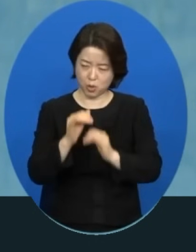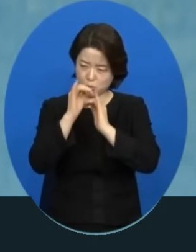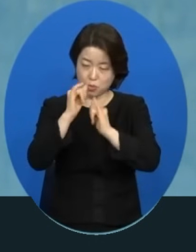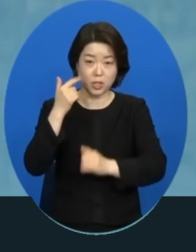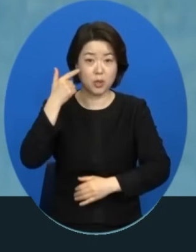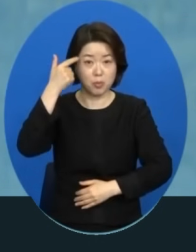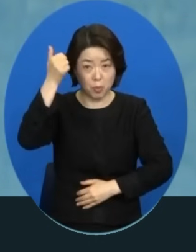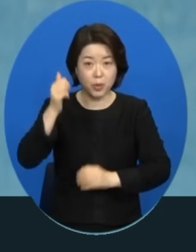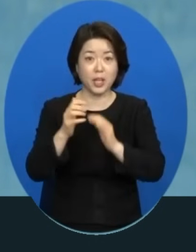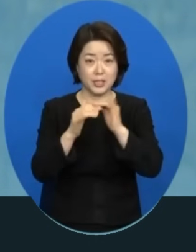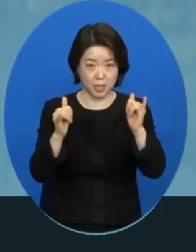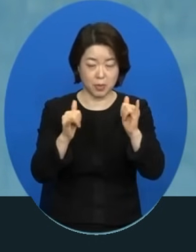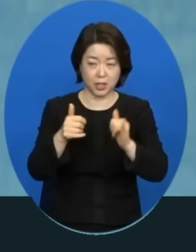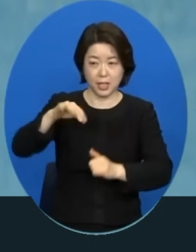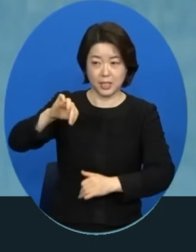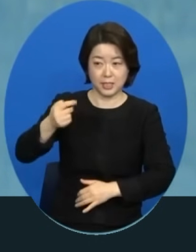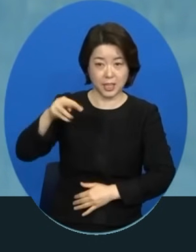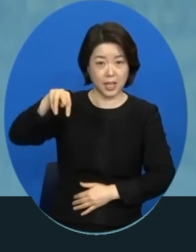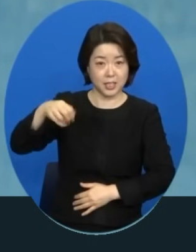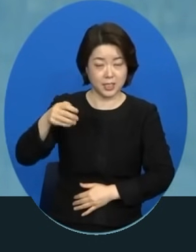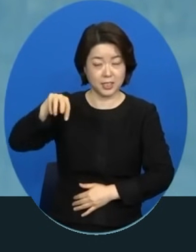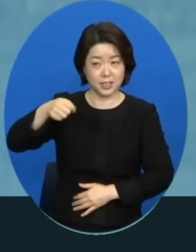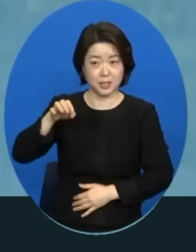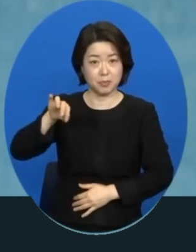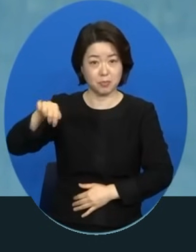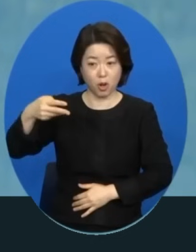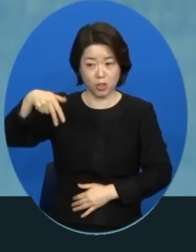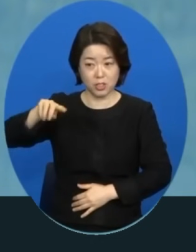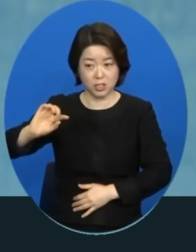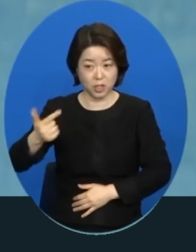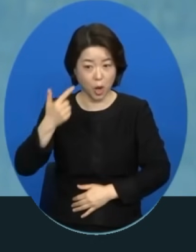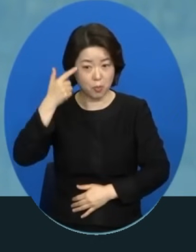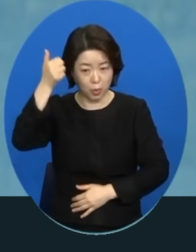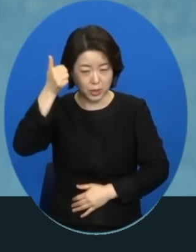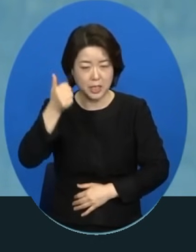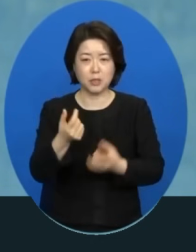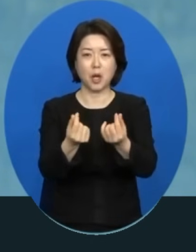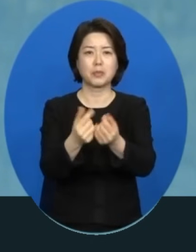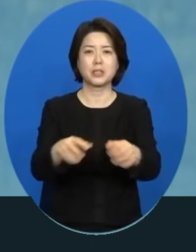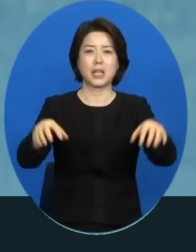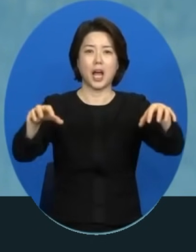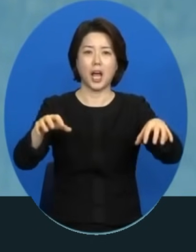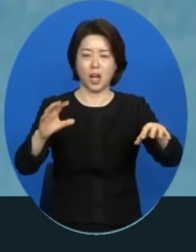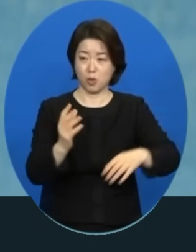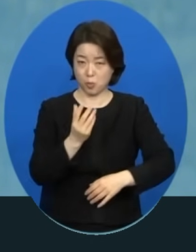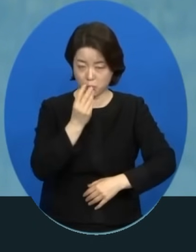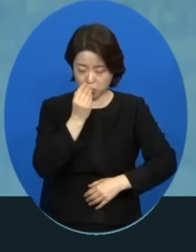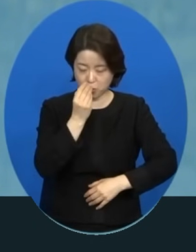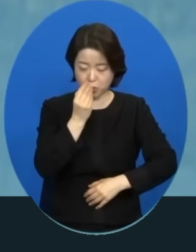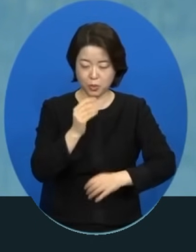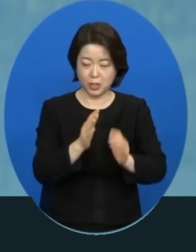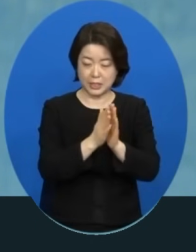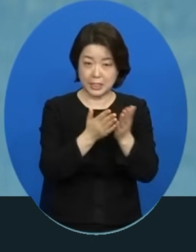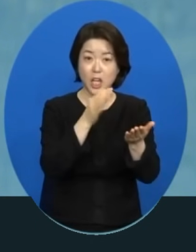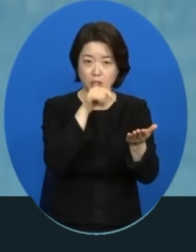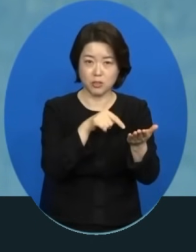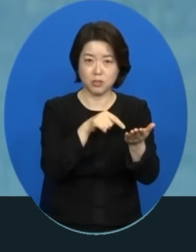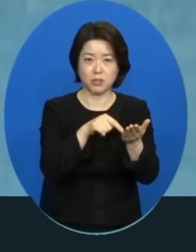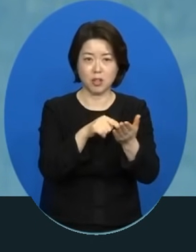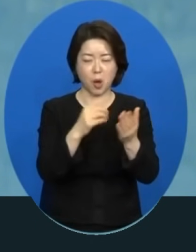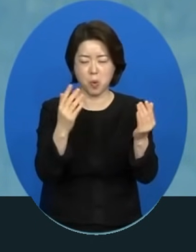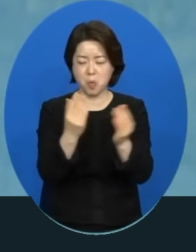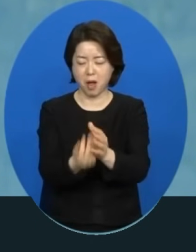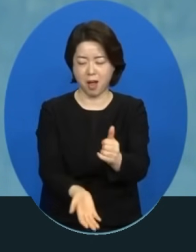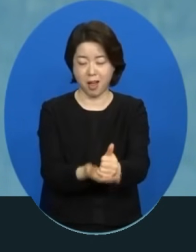펄전과 양대 산맥으로 불렸던 분인데 이분이 쓰신 거룩이란 책이 있습니다. 완전 강추입니다.